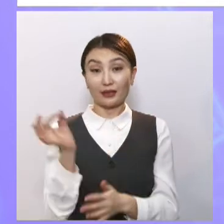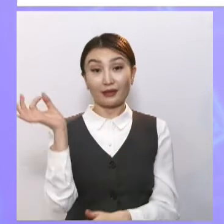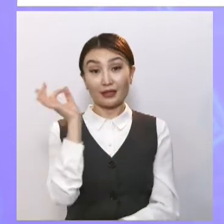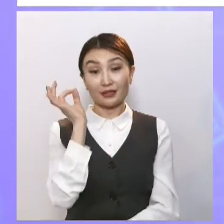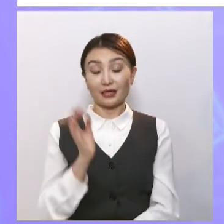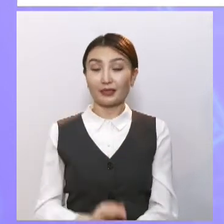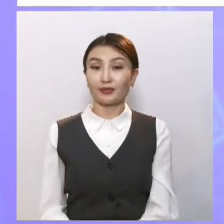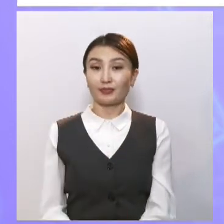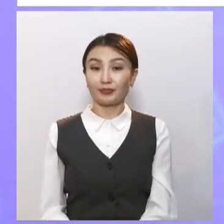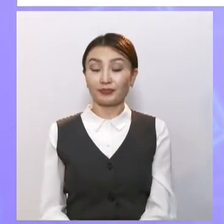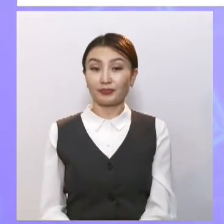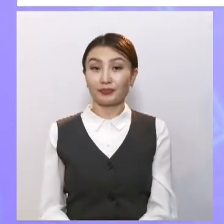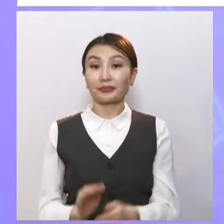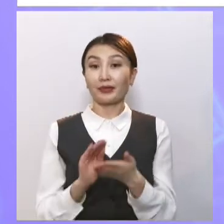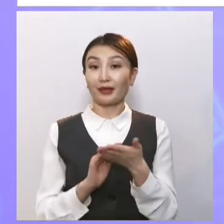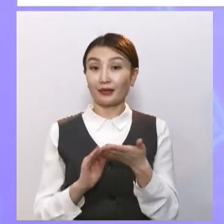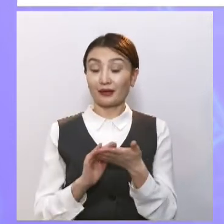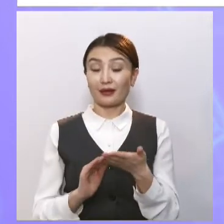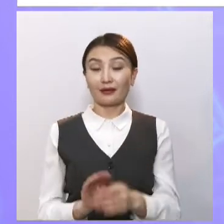эстейли. Кайталагыла.